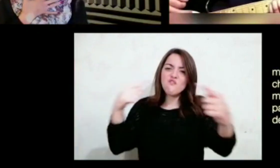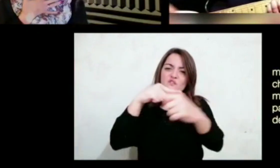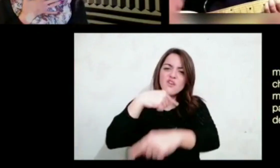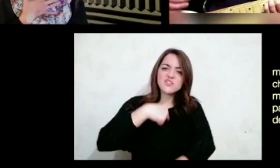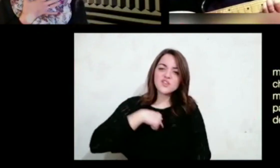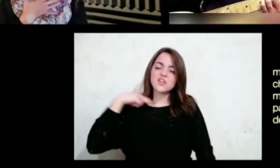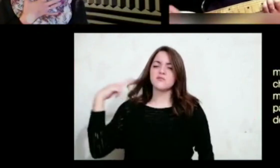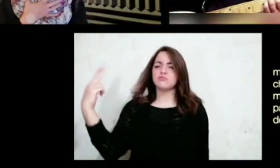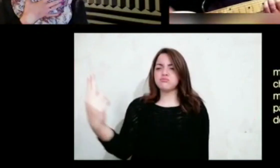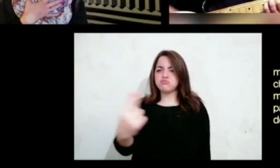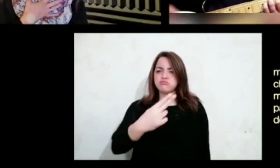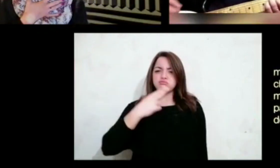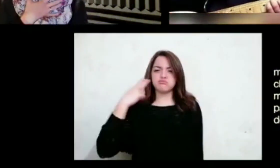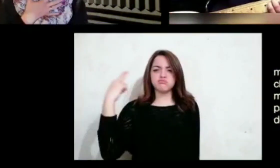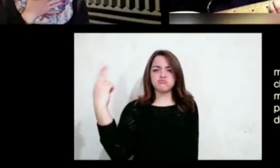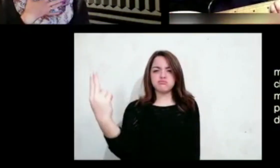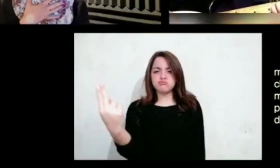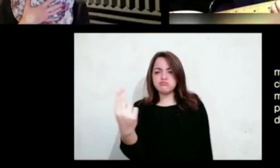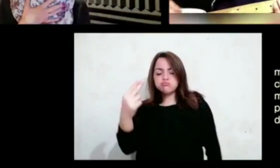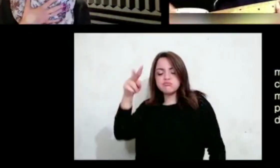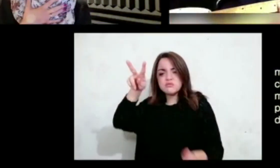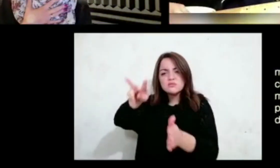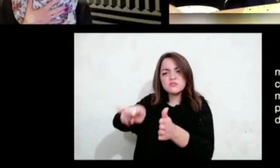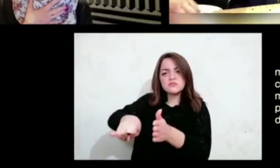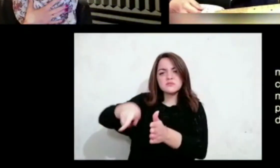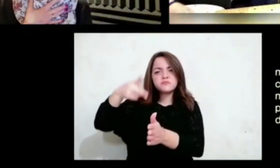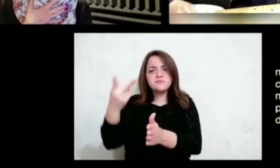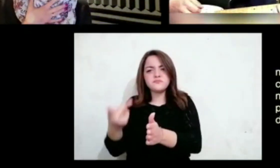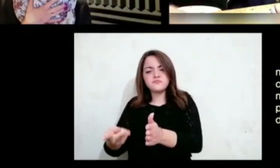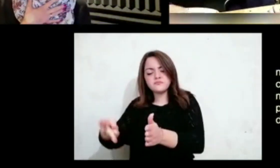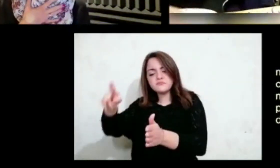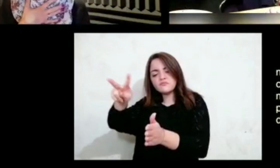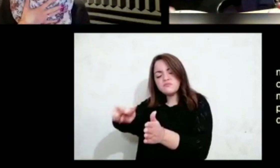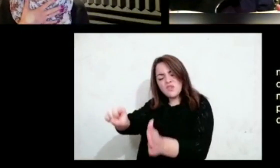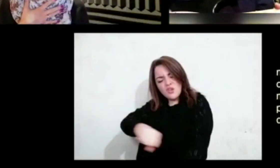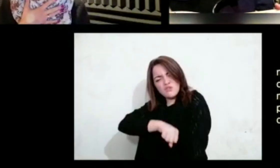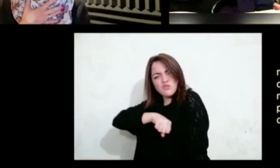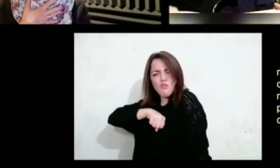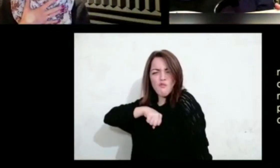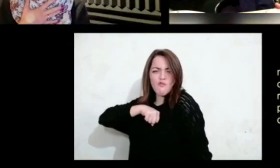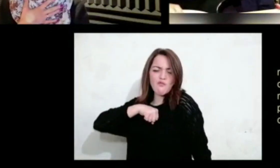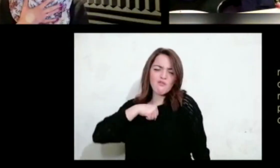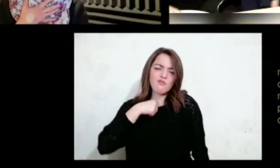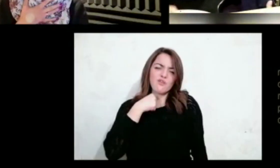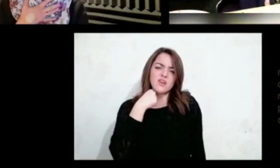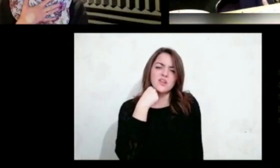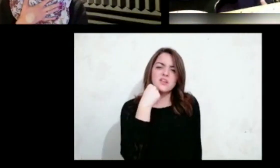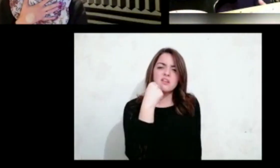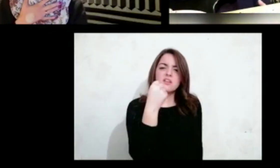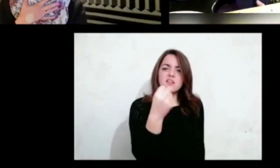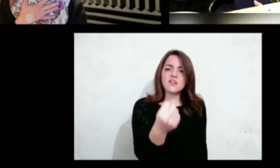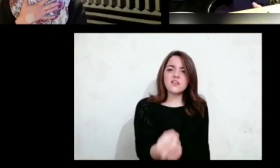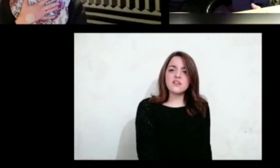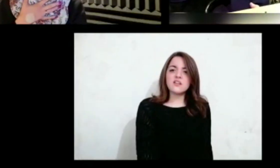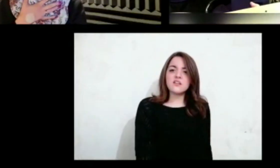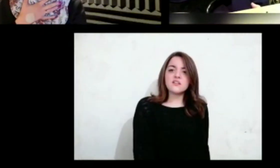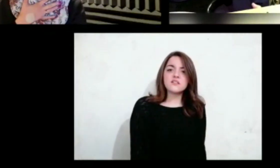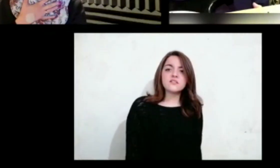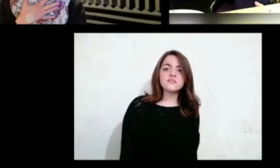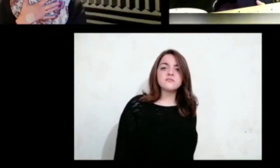mentre io passo il tempo ad uccidermi dentro.